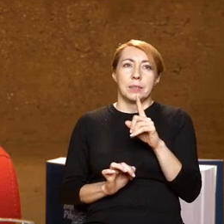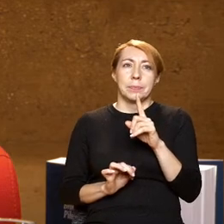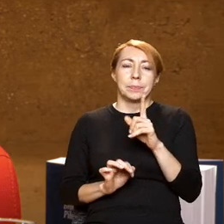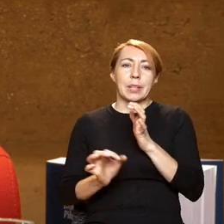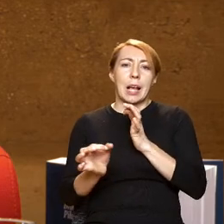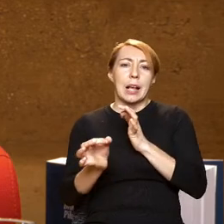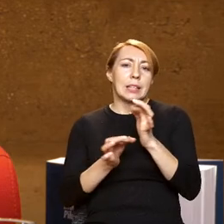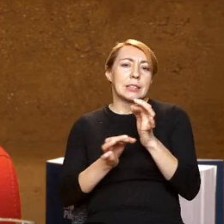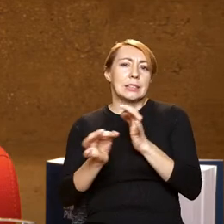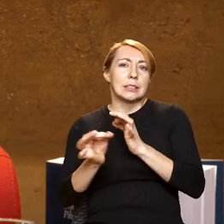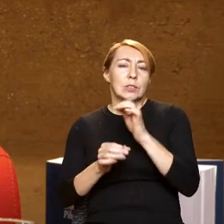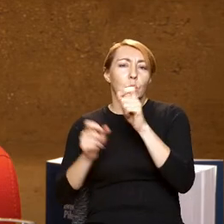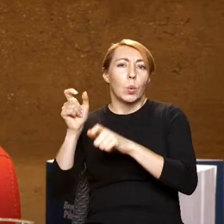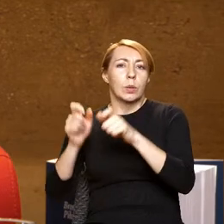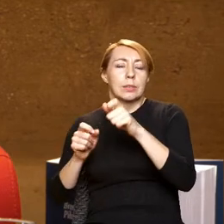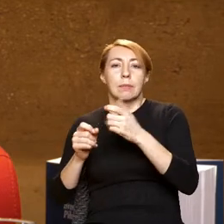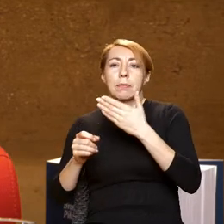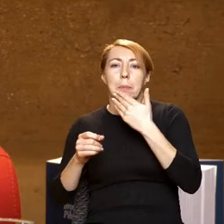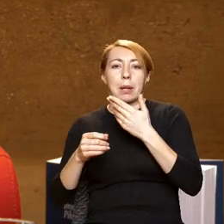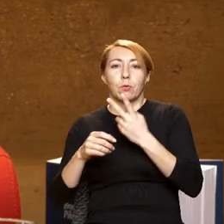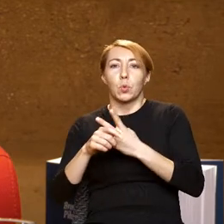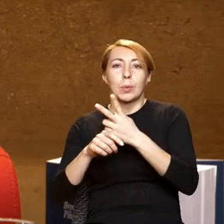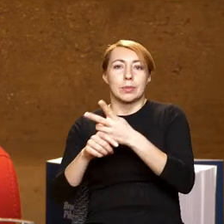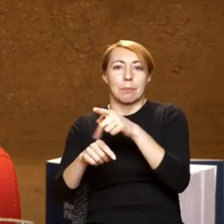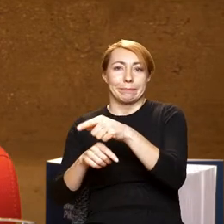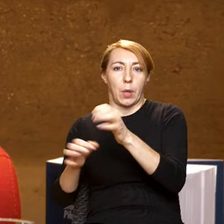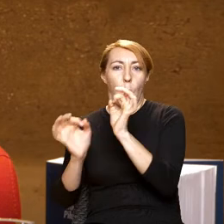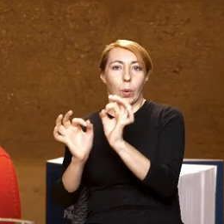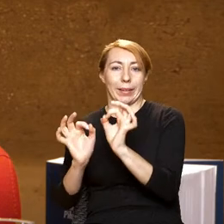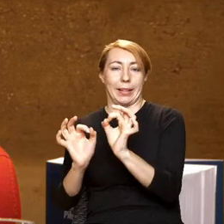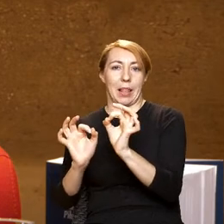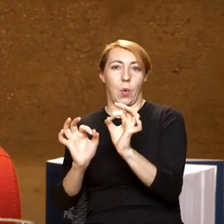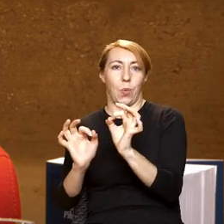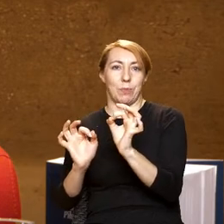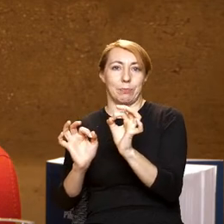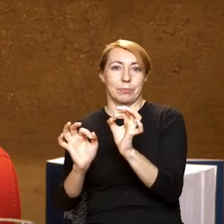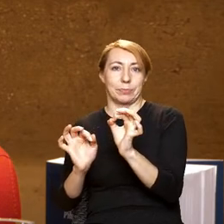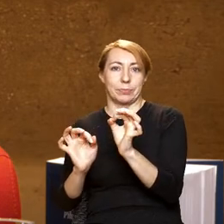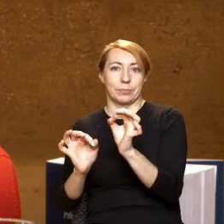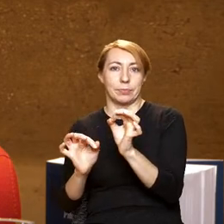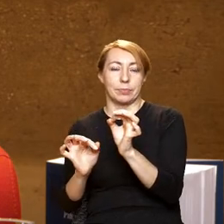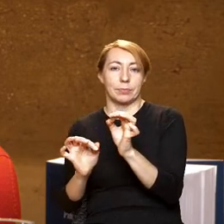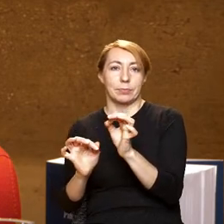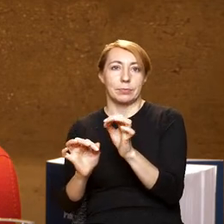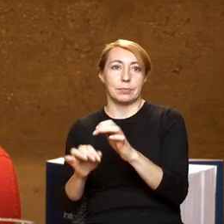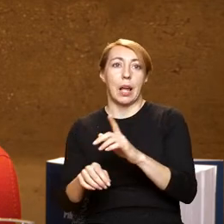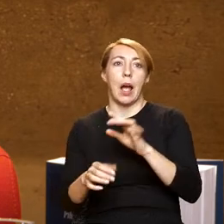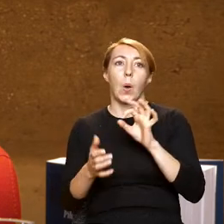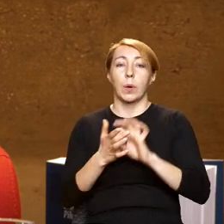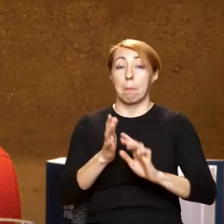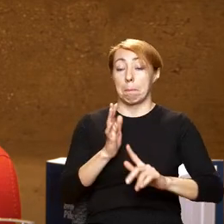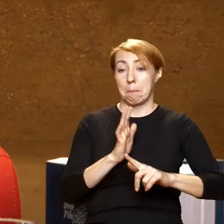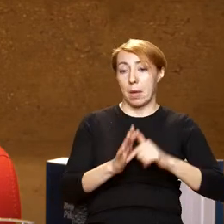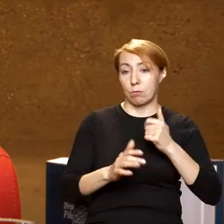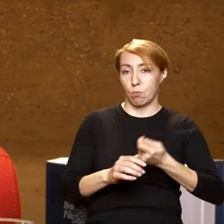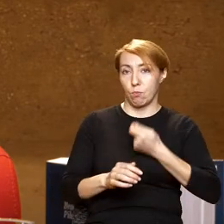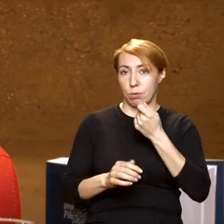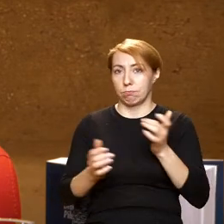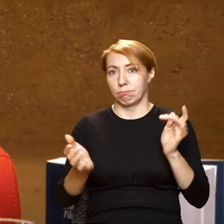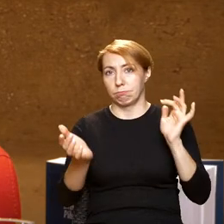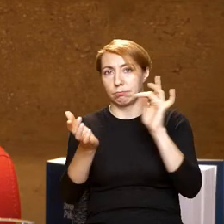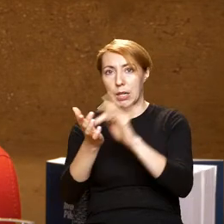historycy nie mieli dostępu do oryginałów. I muszę powiedzieć, że kiedy pojechałam pierwszy raz właśnie do